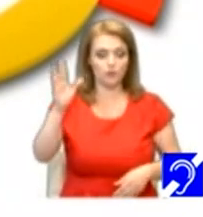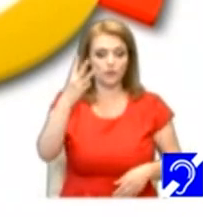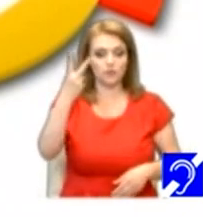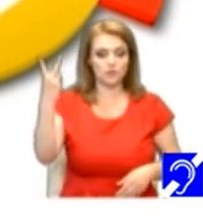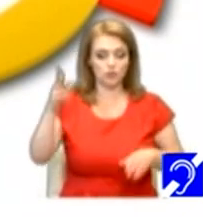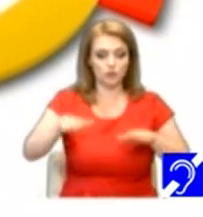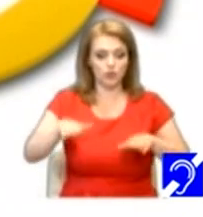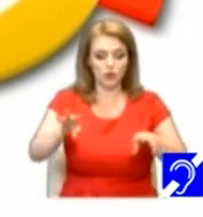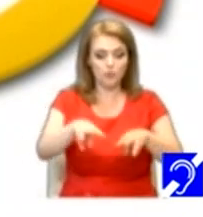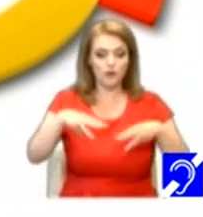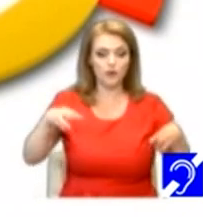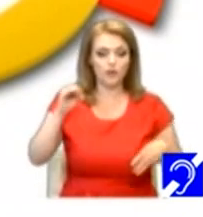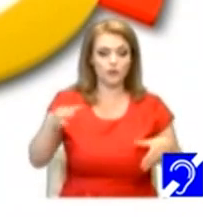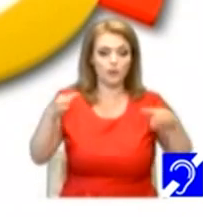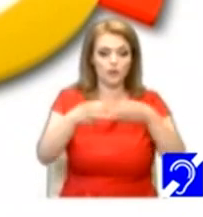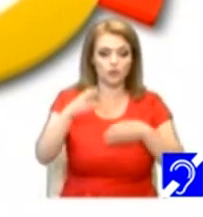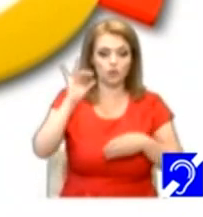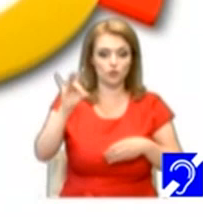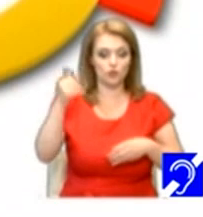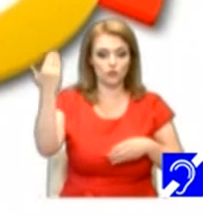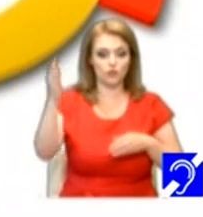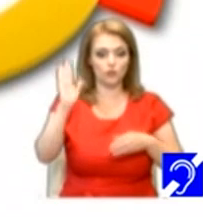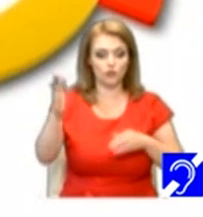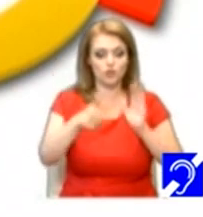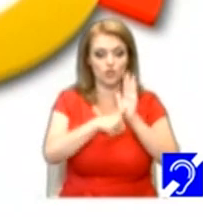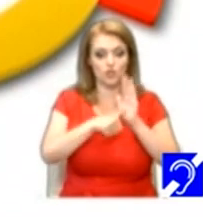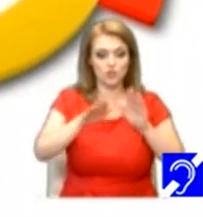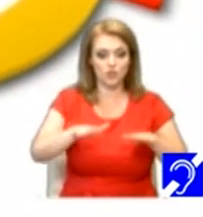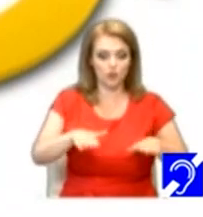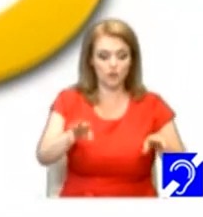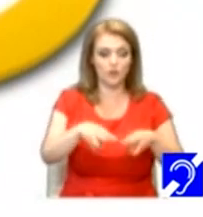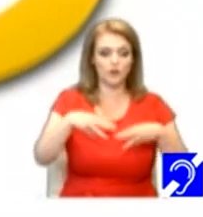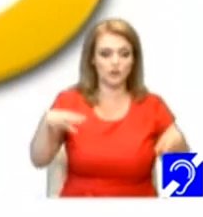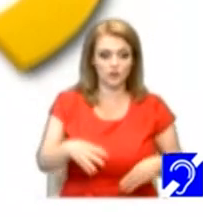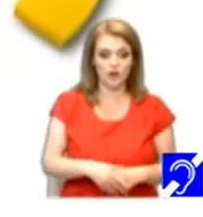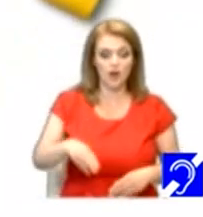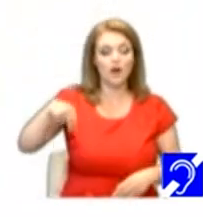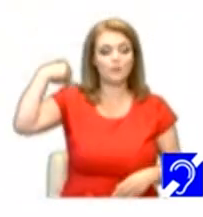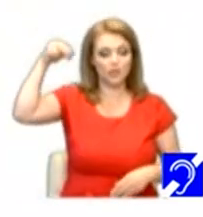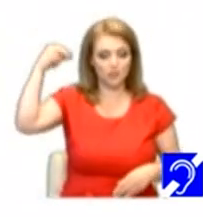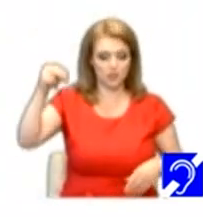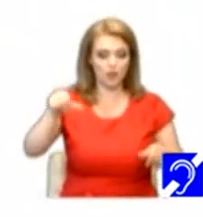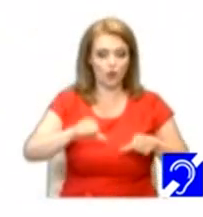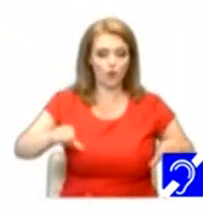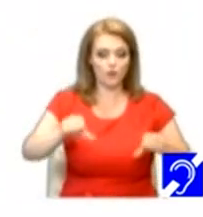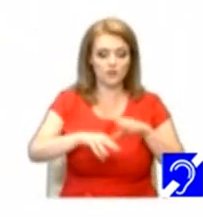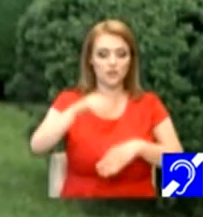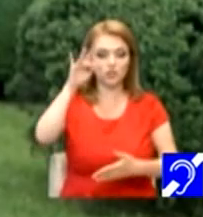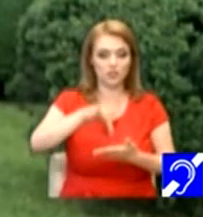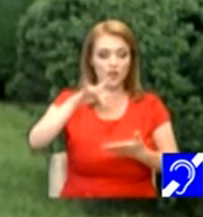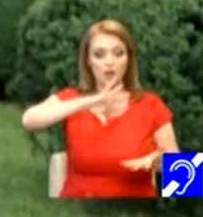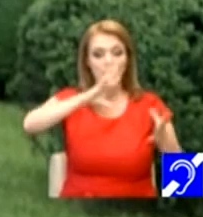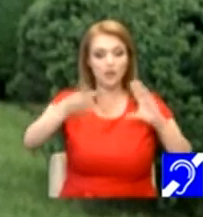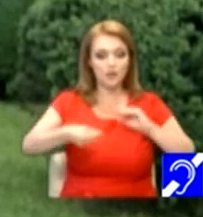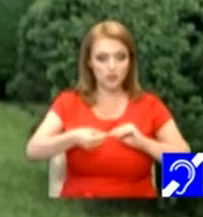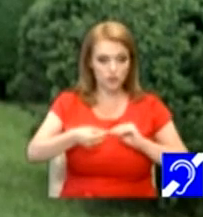mandate, iar Partidul Politic Șor 6 mandate. Potrivit președintelui CEC, Dorin Cimil, rezultatele alegerilor urmează să fie